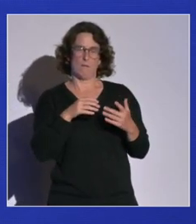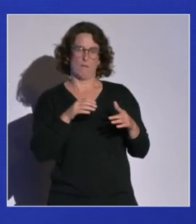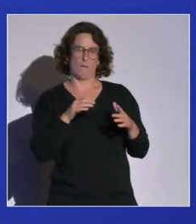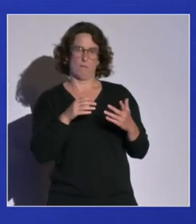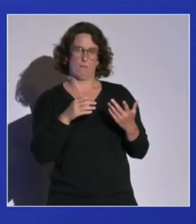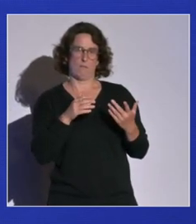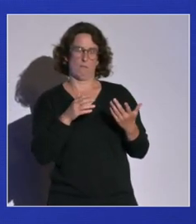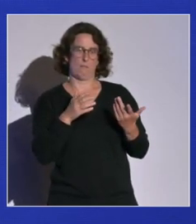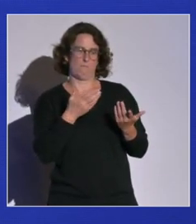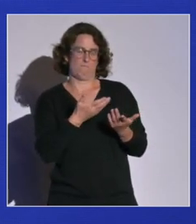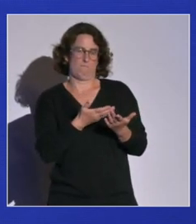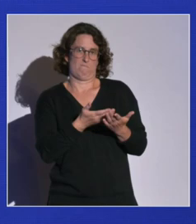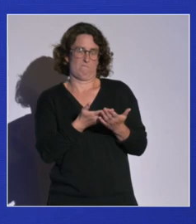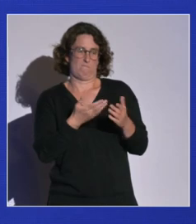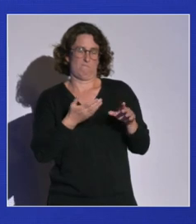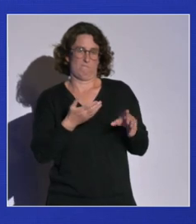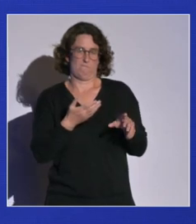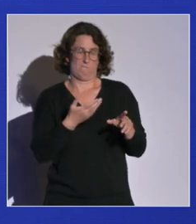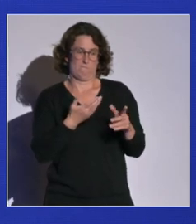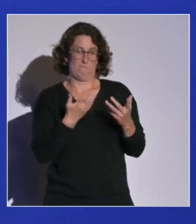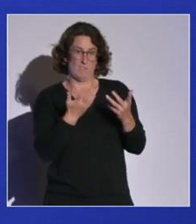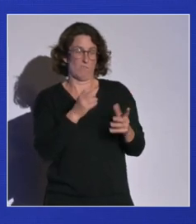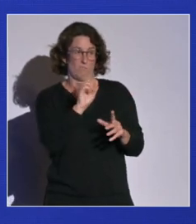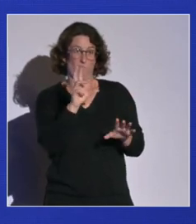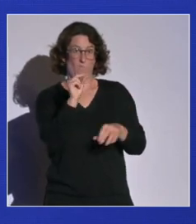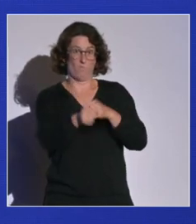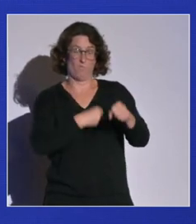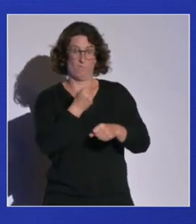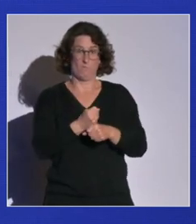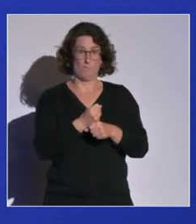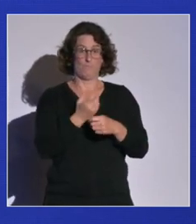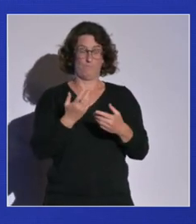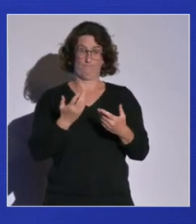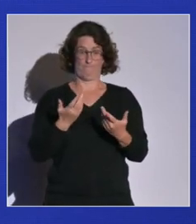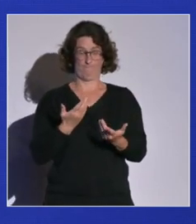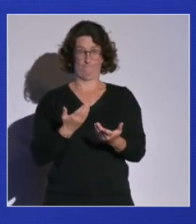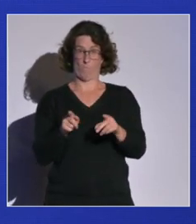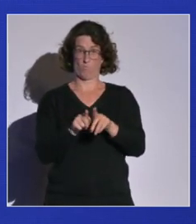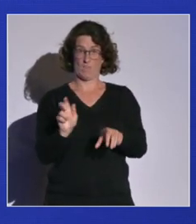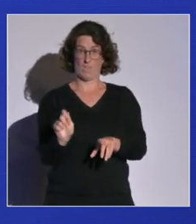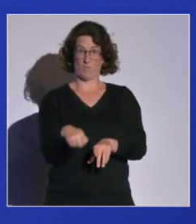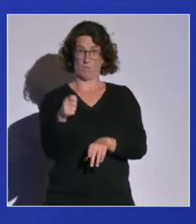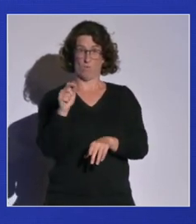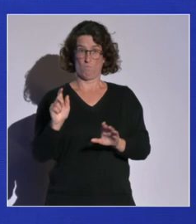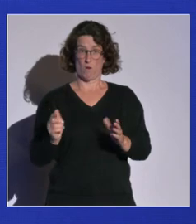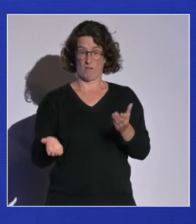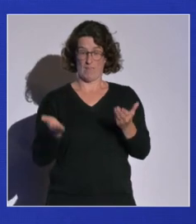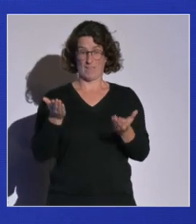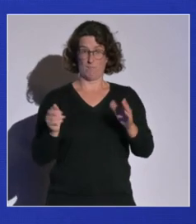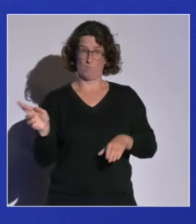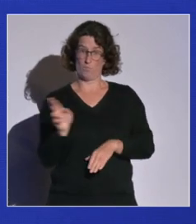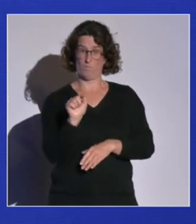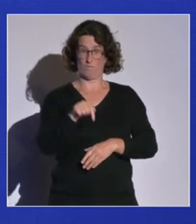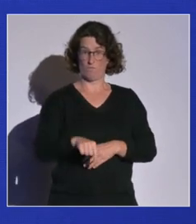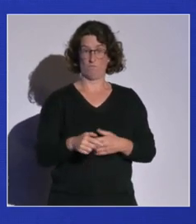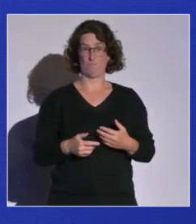Là aussi, on a besoin d'un retour à l'équilibre et il faut le faire pour cette mère de toutes les batailles,